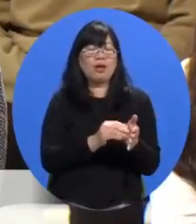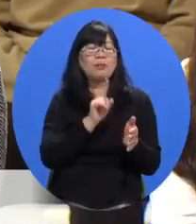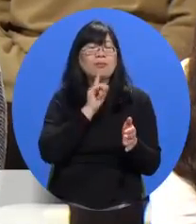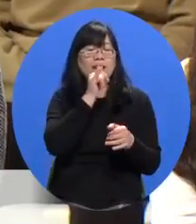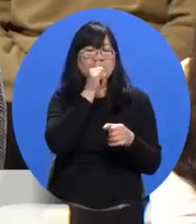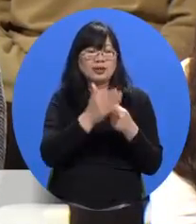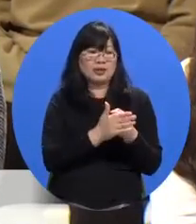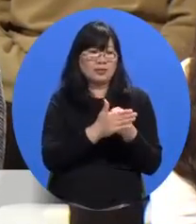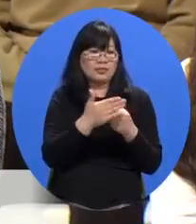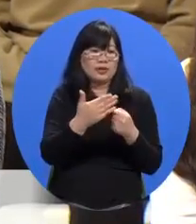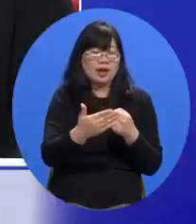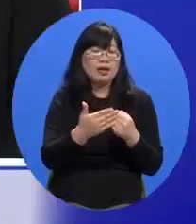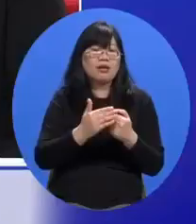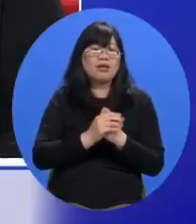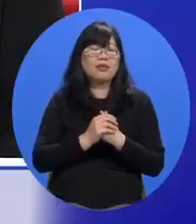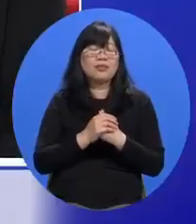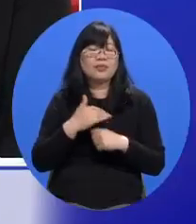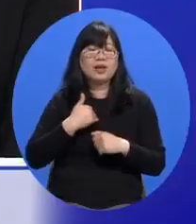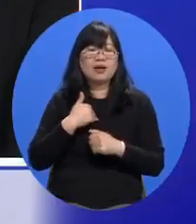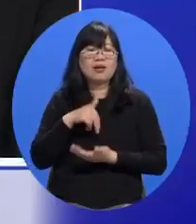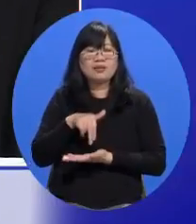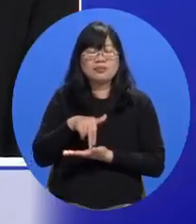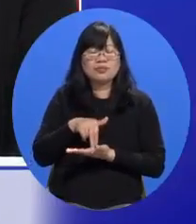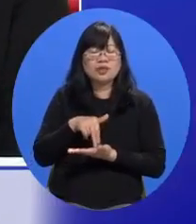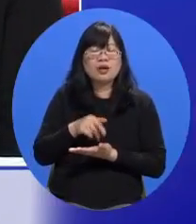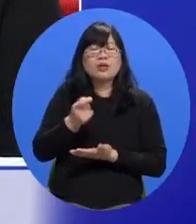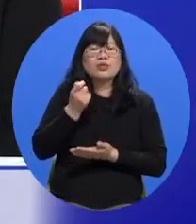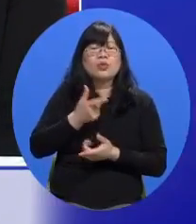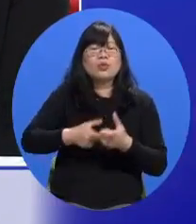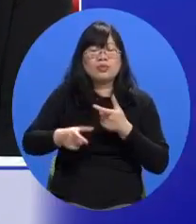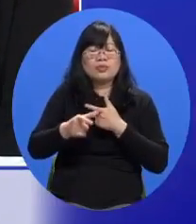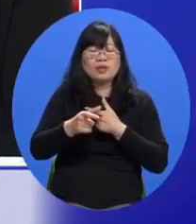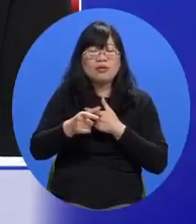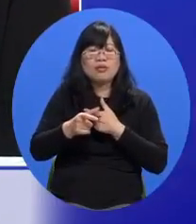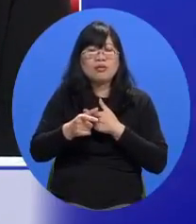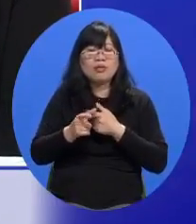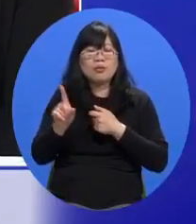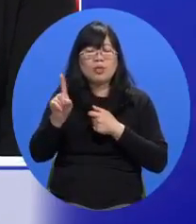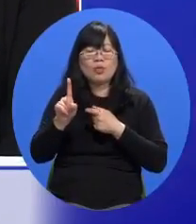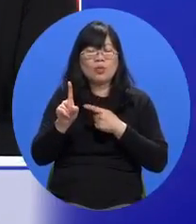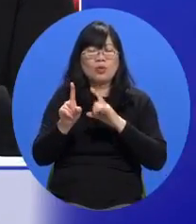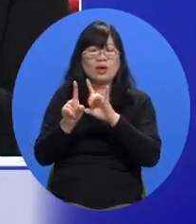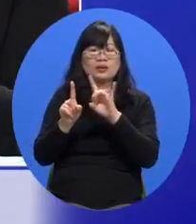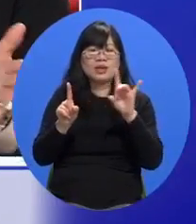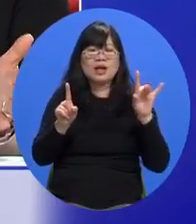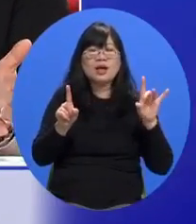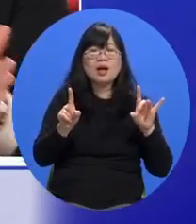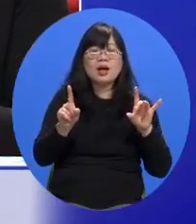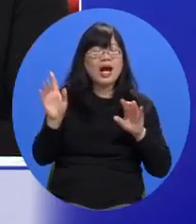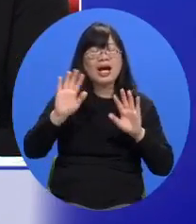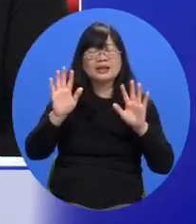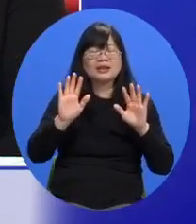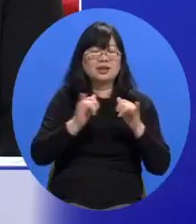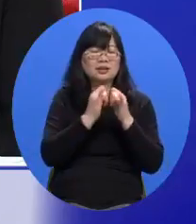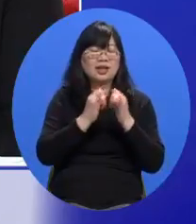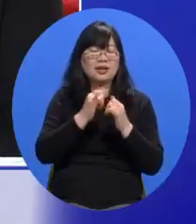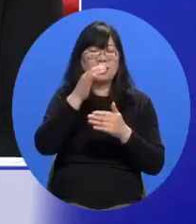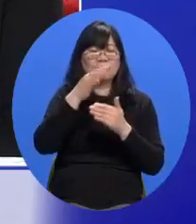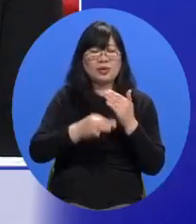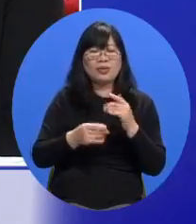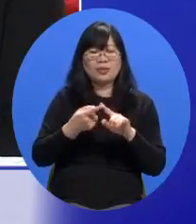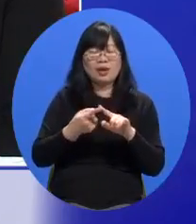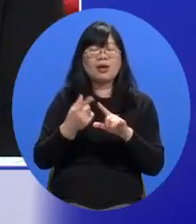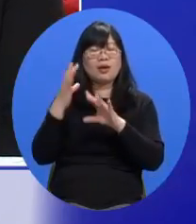얘기하기 때문이거든요. 그래서 저는 그 부분에 대해서 조금 더 어떤 한 사람 한 사람을 나무라기 전에 사회 시스템이 그렇다는 것은